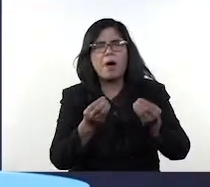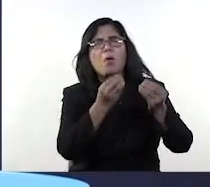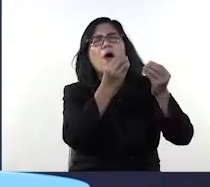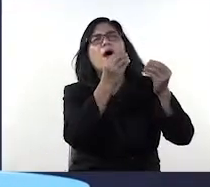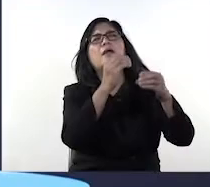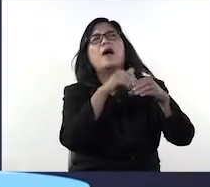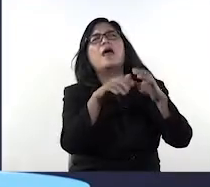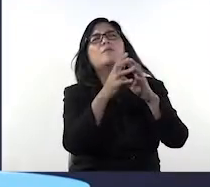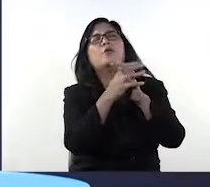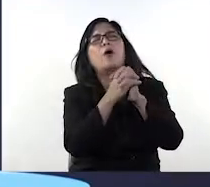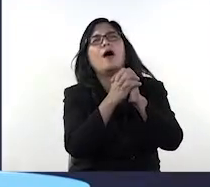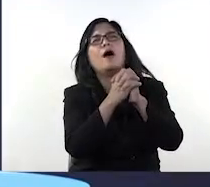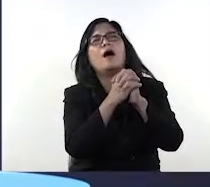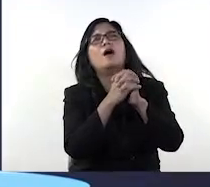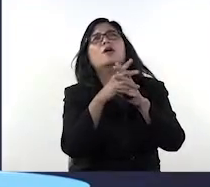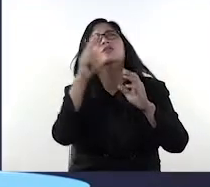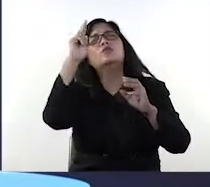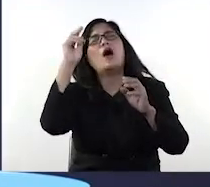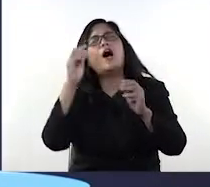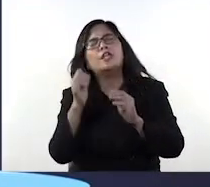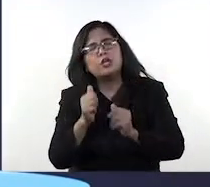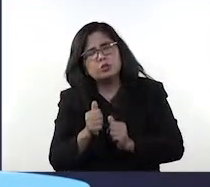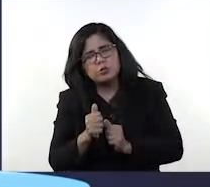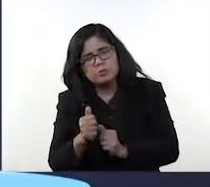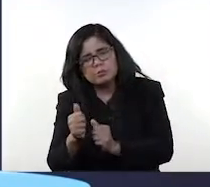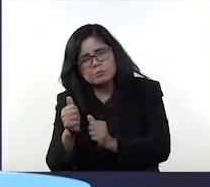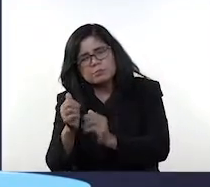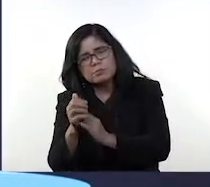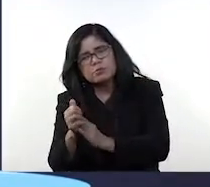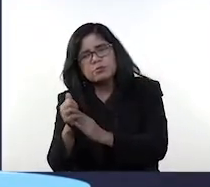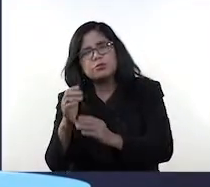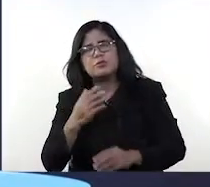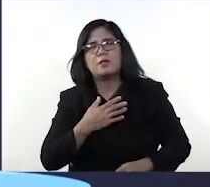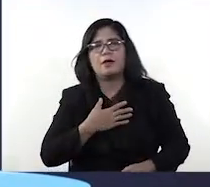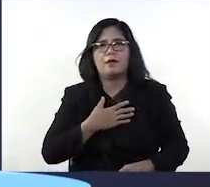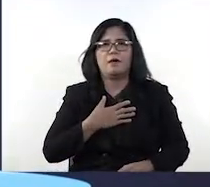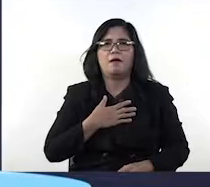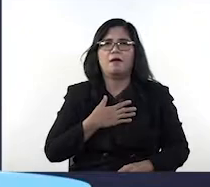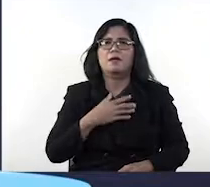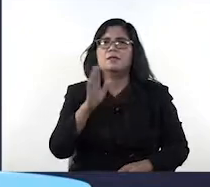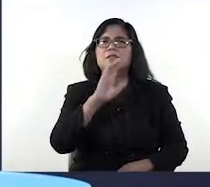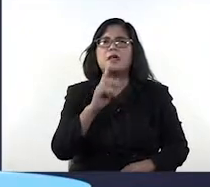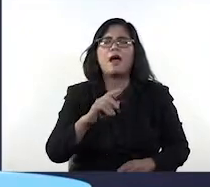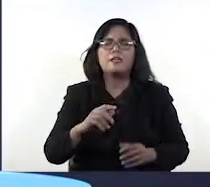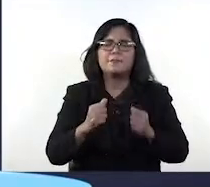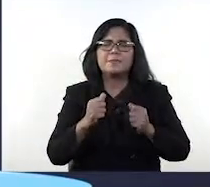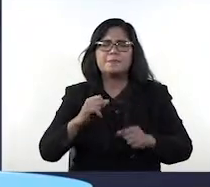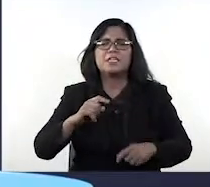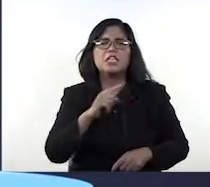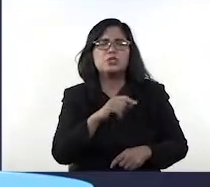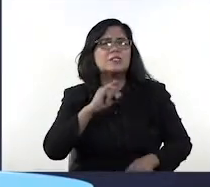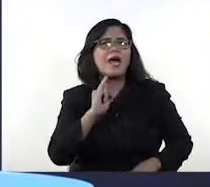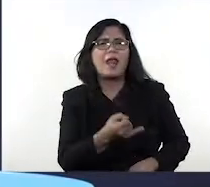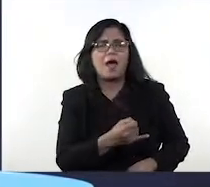tuntunan Tuhan di Senayan cepet-cepet sudah melakukan sesuatu tapi salah tapi yang sabar